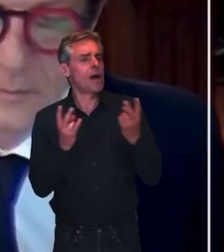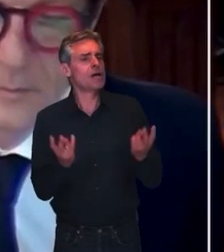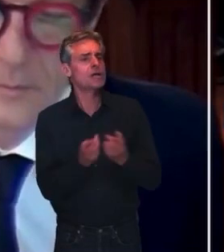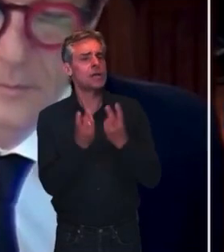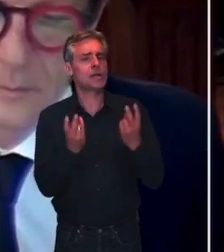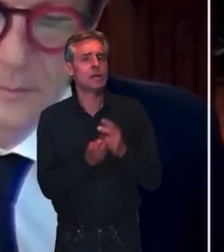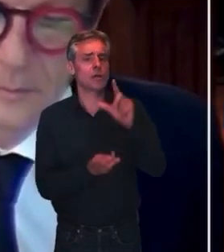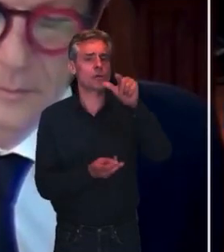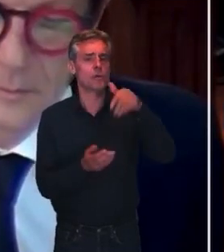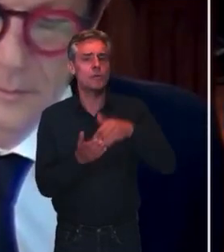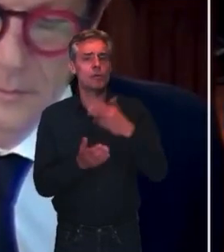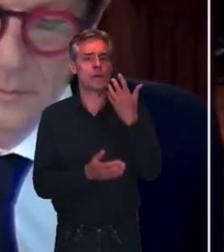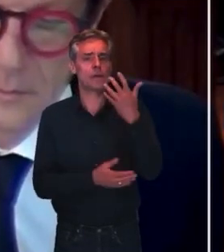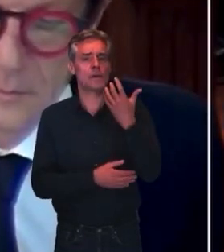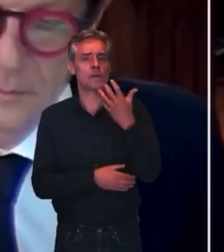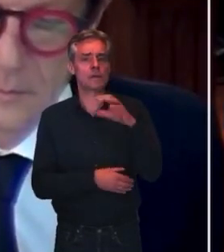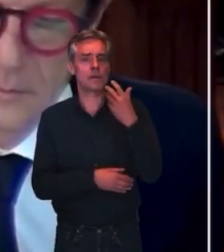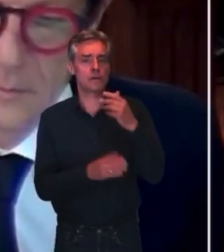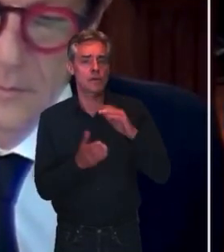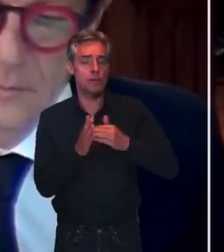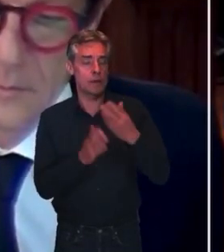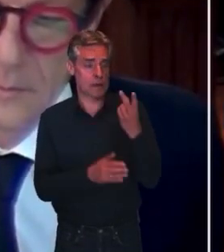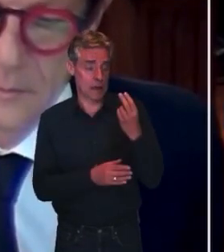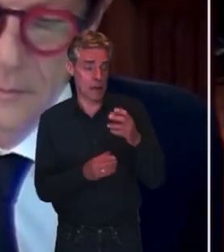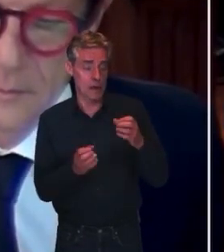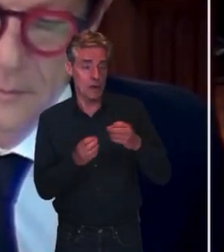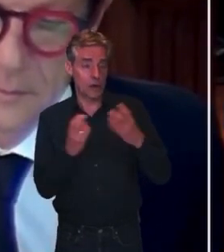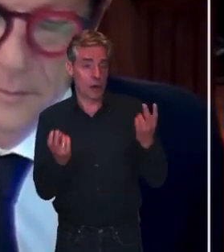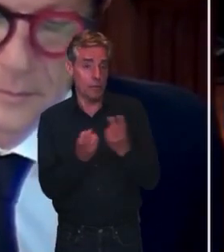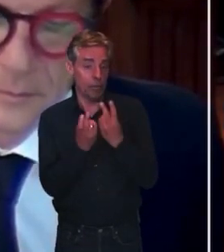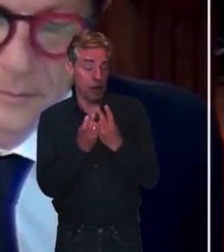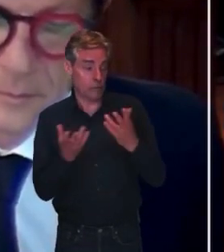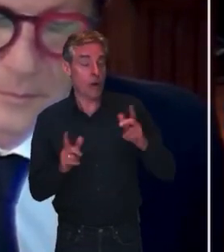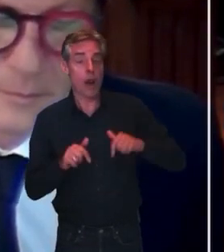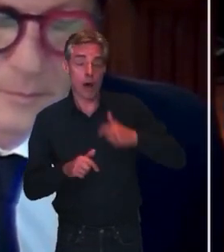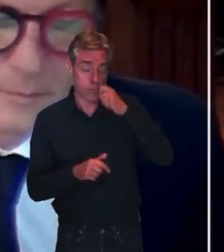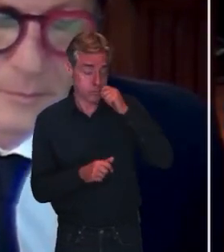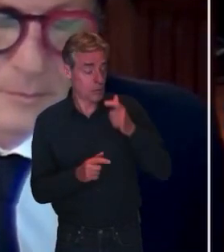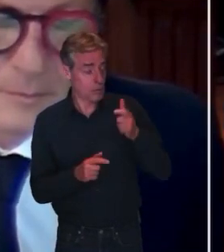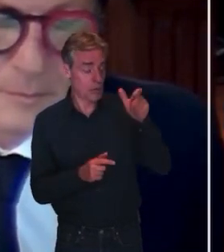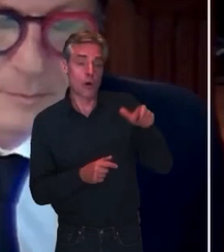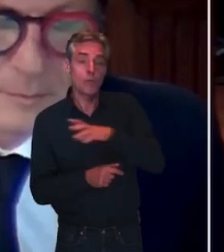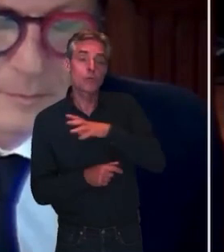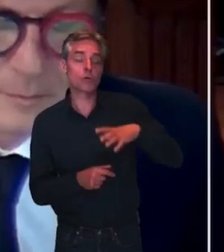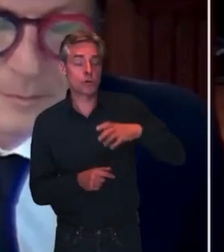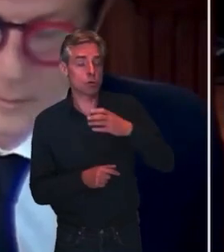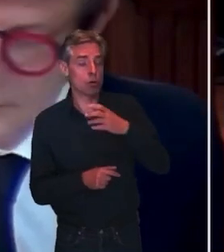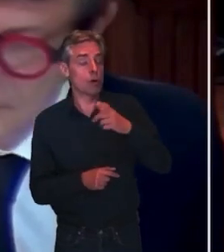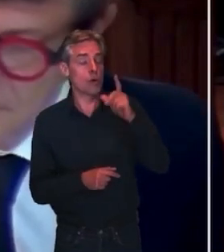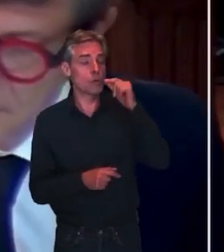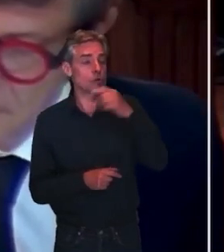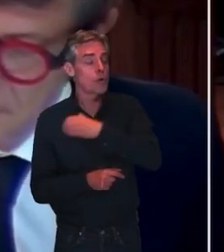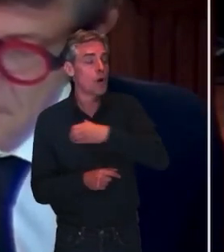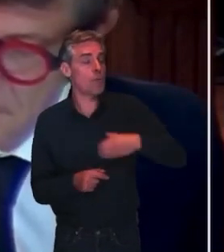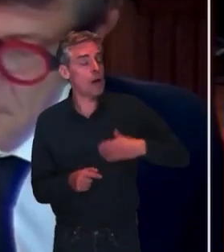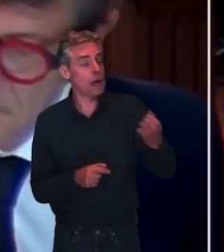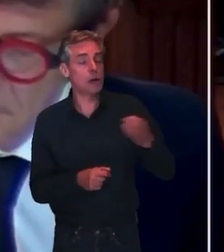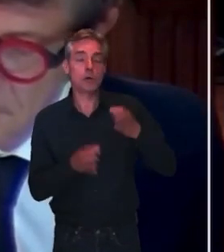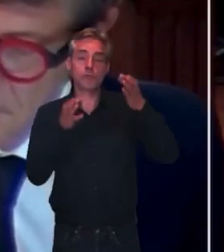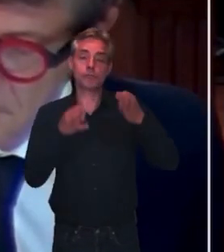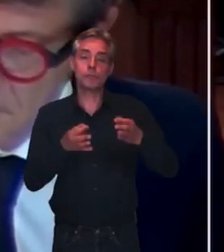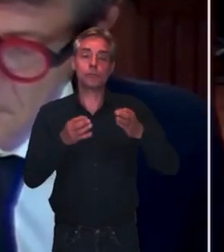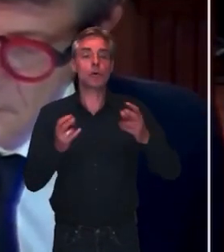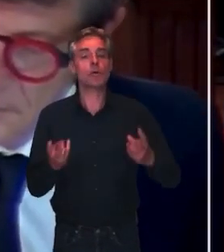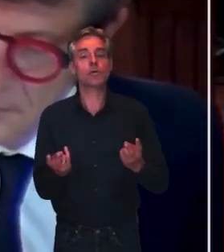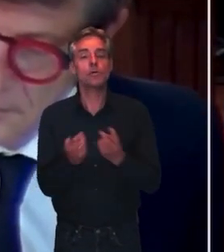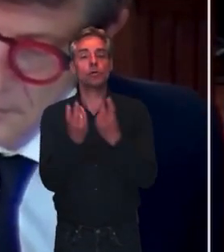mètres carrés au Grand Parc, j'étais là lorsque monsieur le maire a dit solennellement, et c'était une joie pour tout le monde, que ce jardin